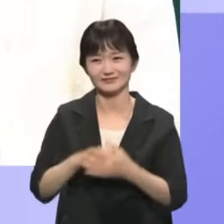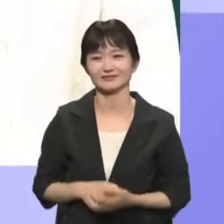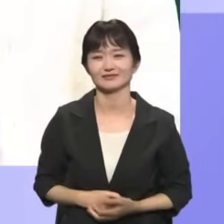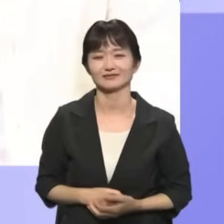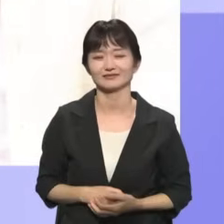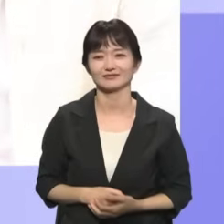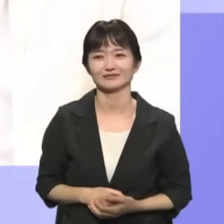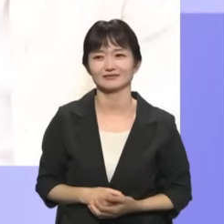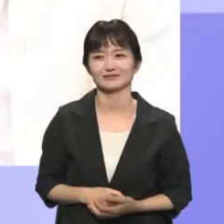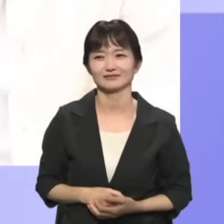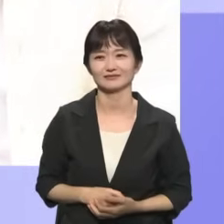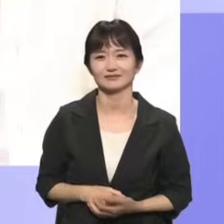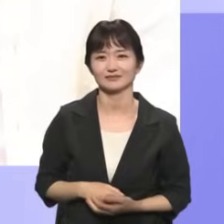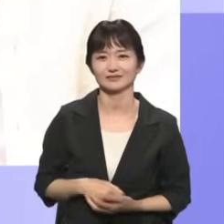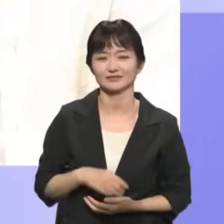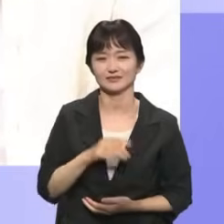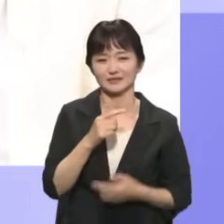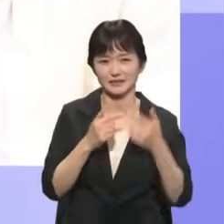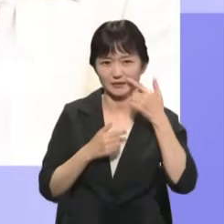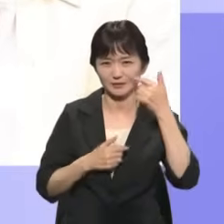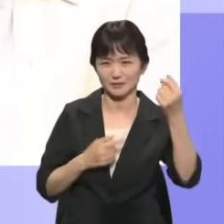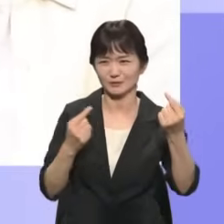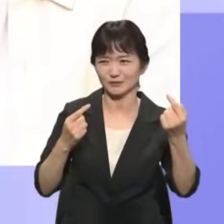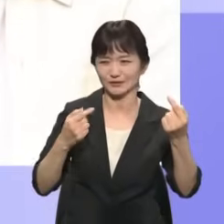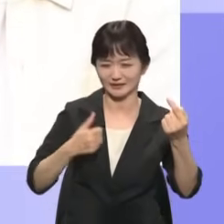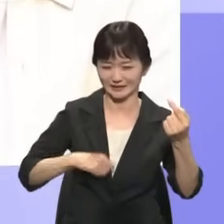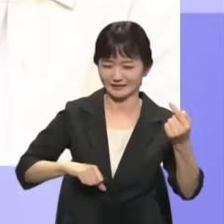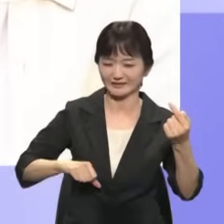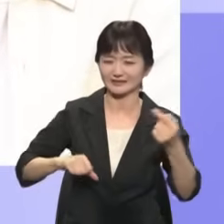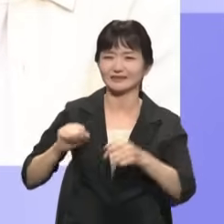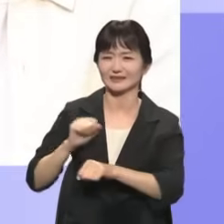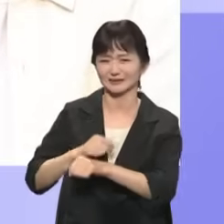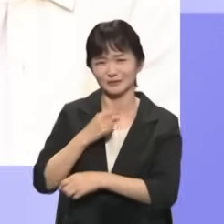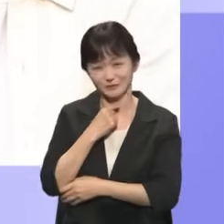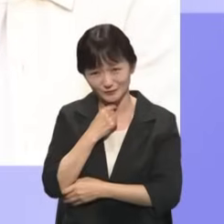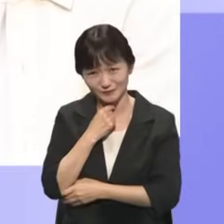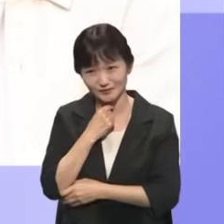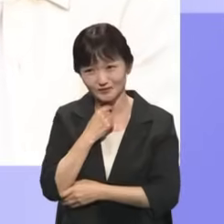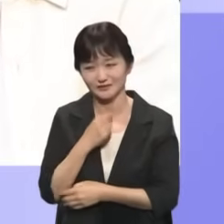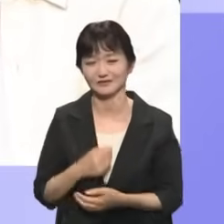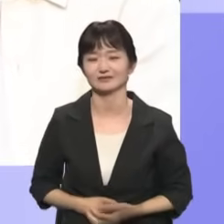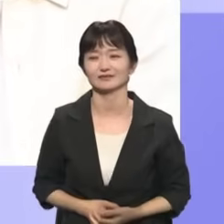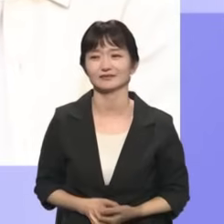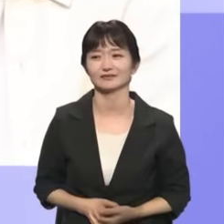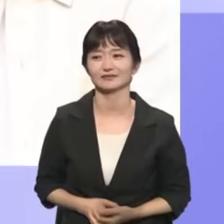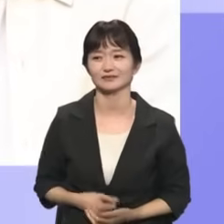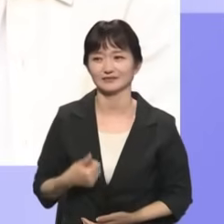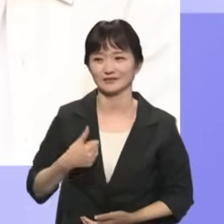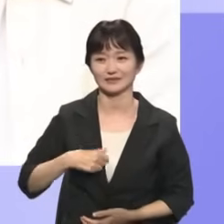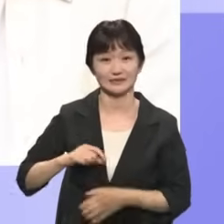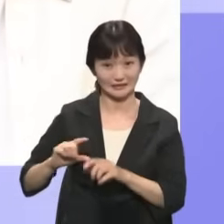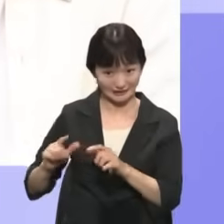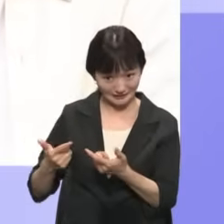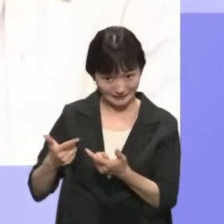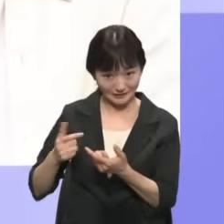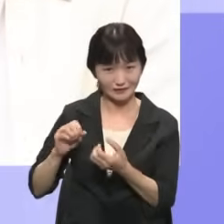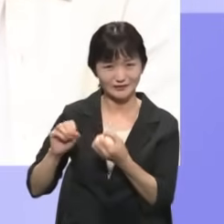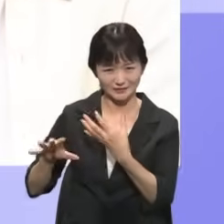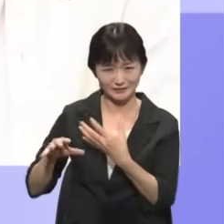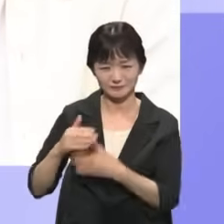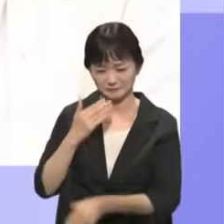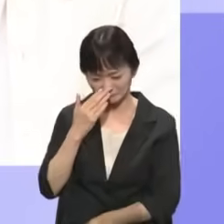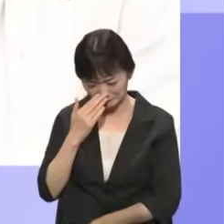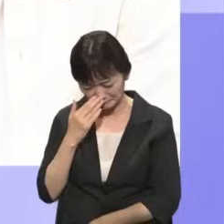바람으로 예스를 했고요. 네. 당연히 아들은 노할 정도로 겸손한 마음으로 해서 운동을 해야 되겠죠.